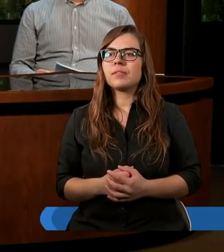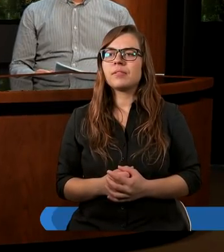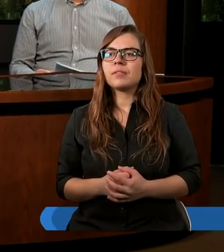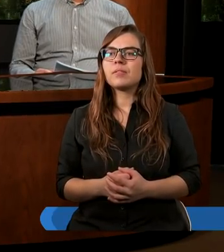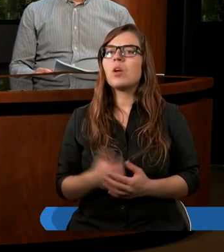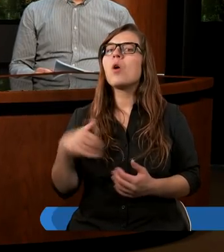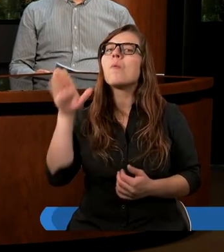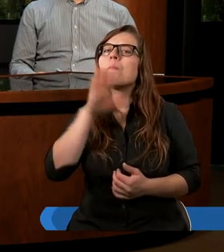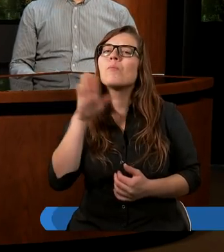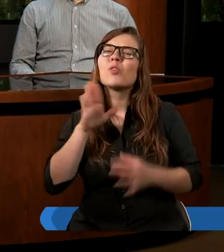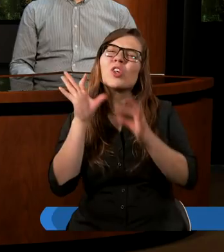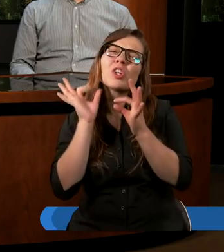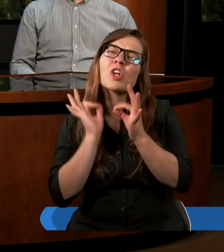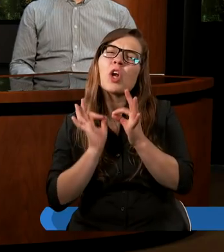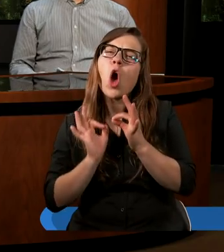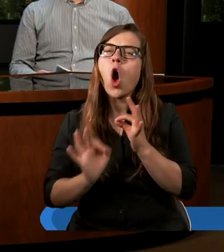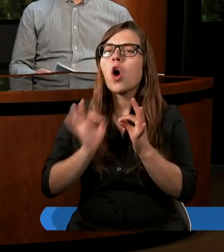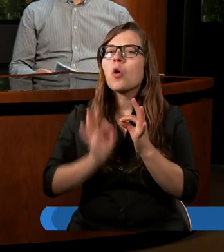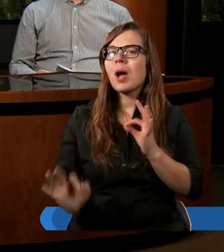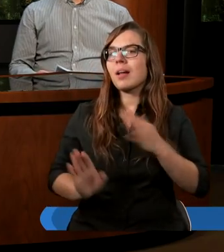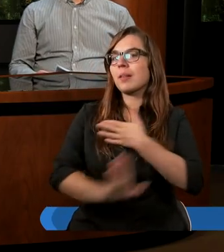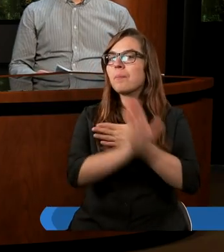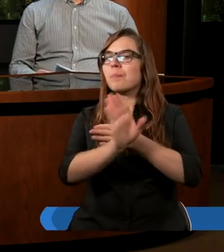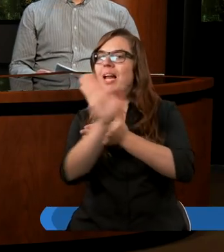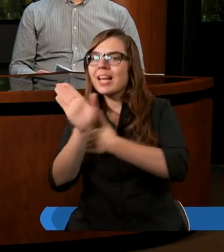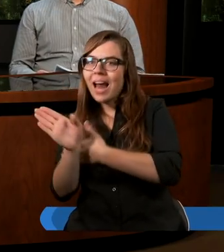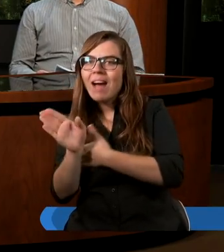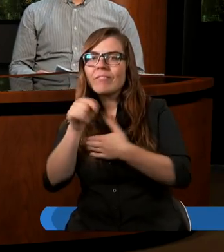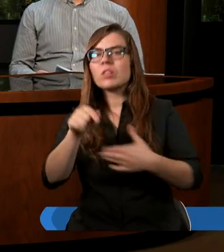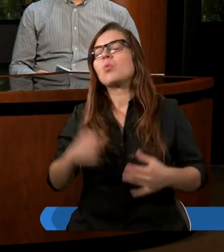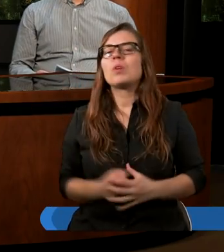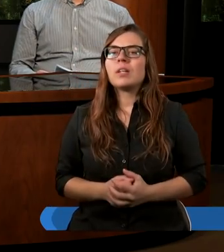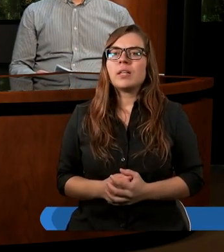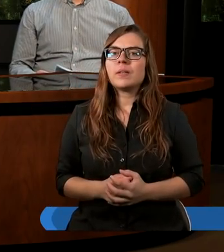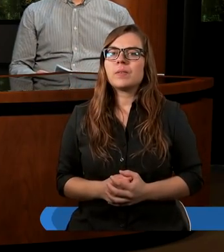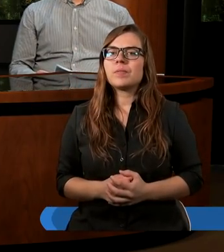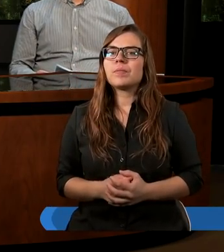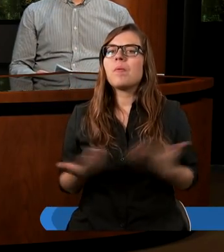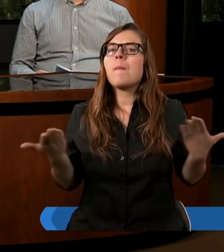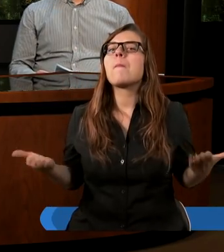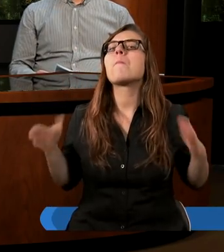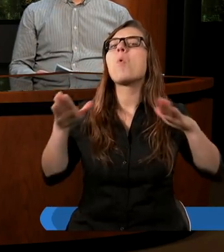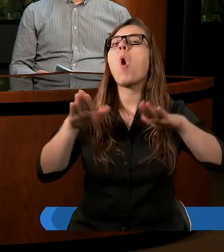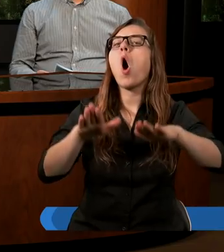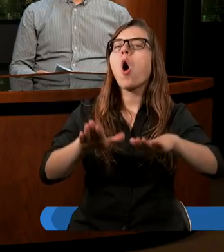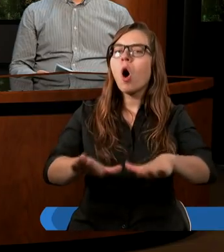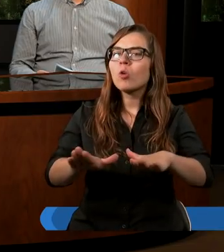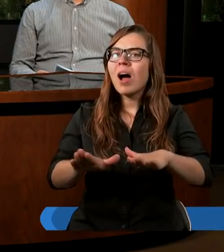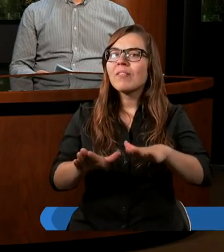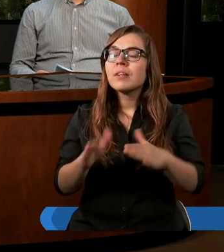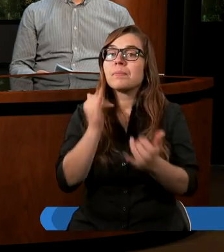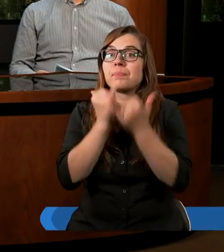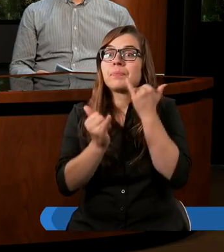Bóg dokładnie przedstawił błogosławieństwa.